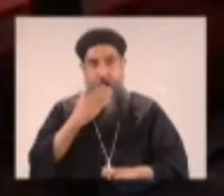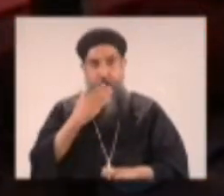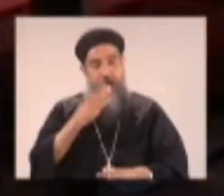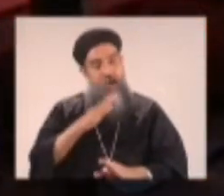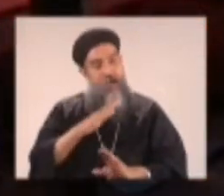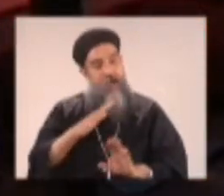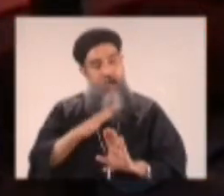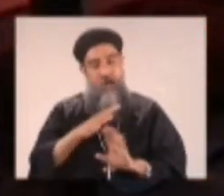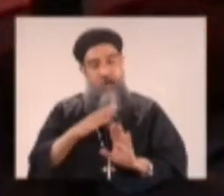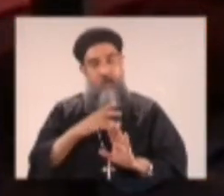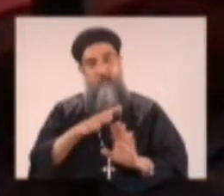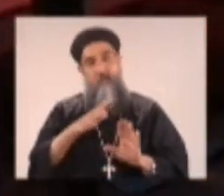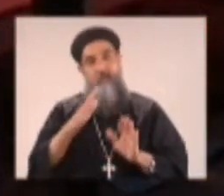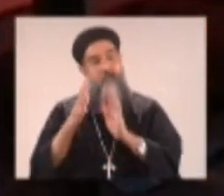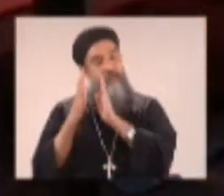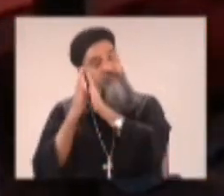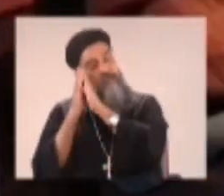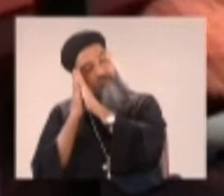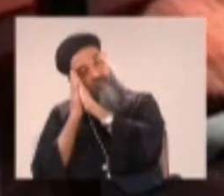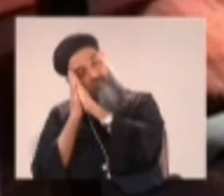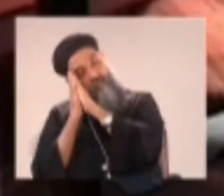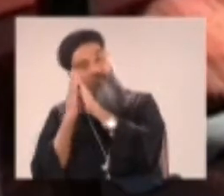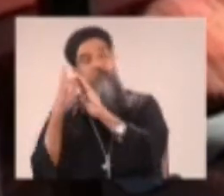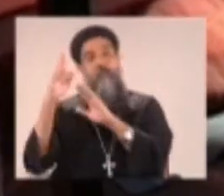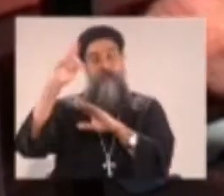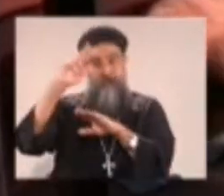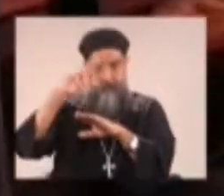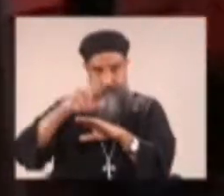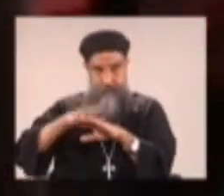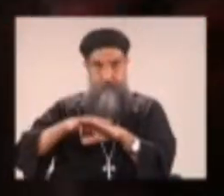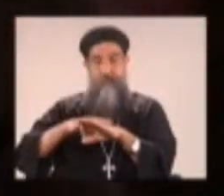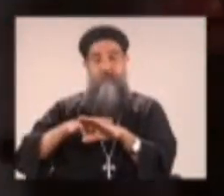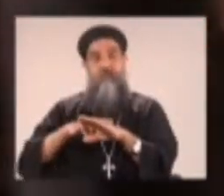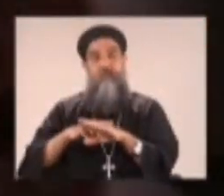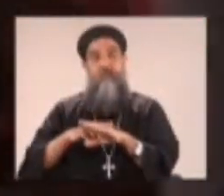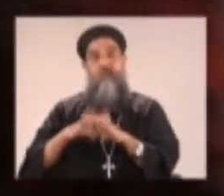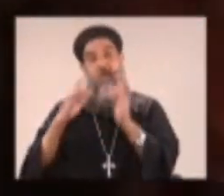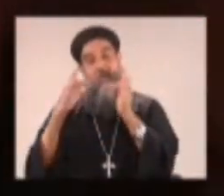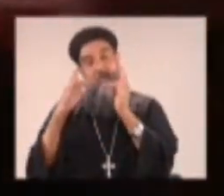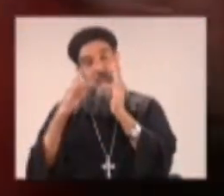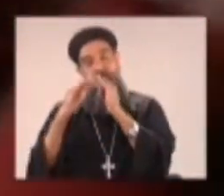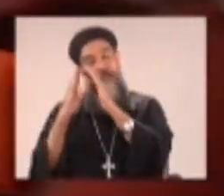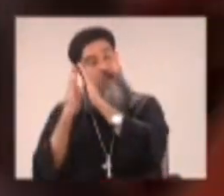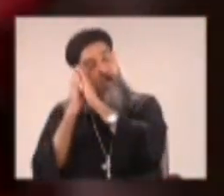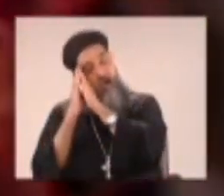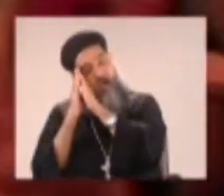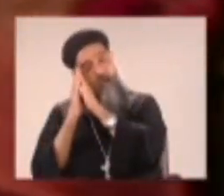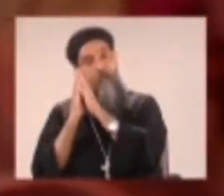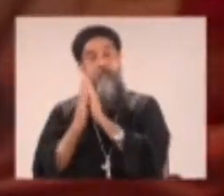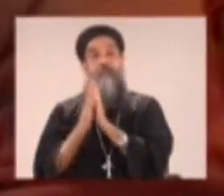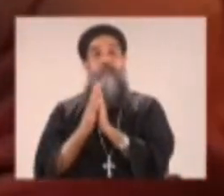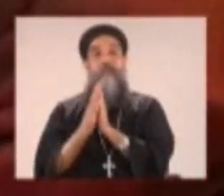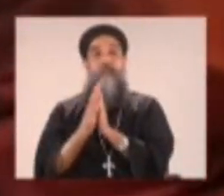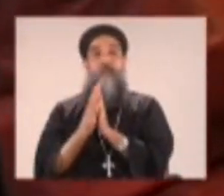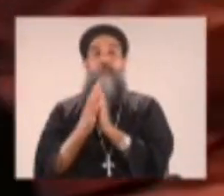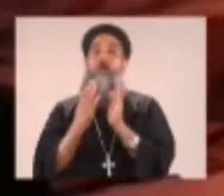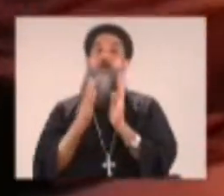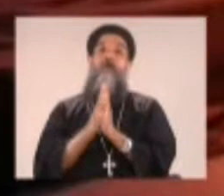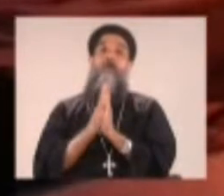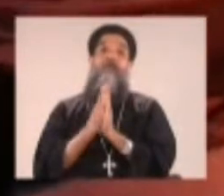لكن مرة تانية سمع حد بينادي عليه: صمويل. فصحي وجري لعالي الكاهن وقال